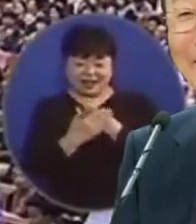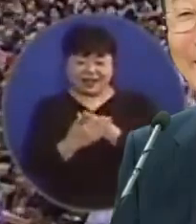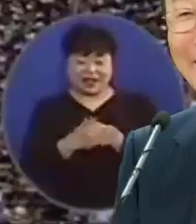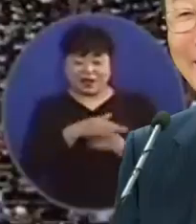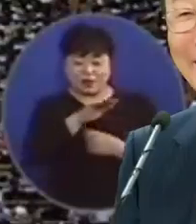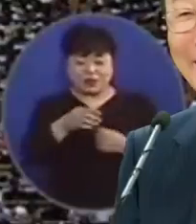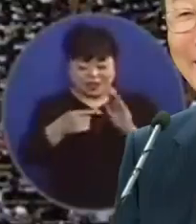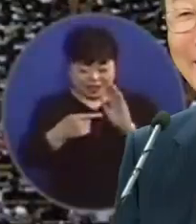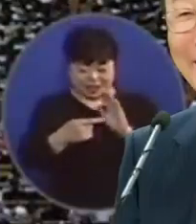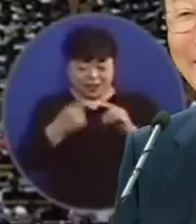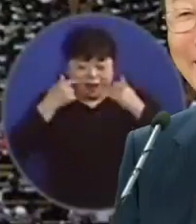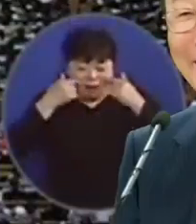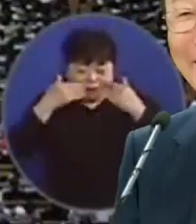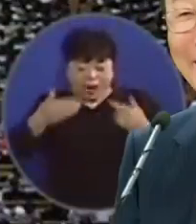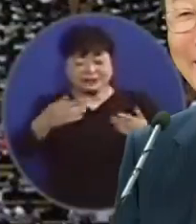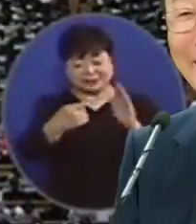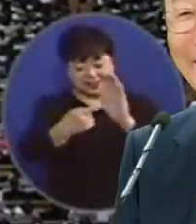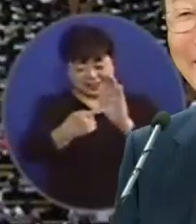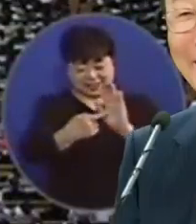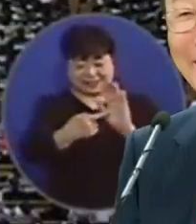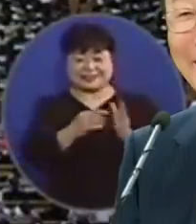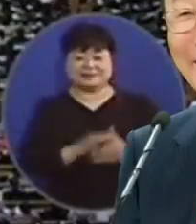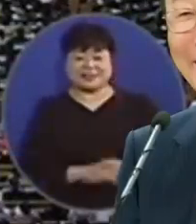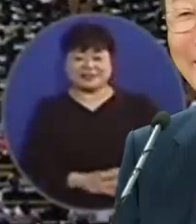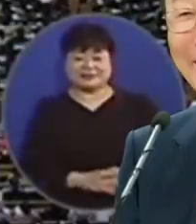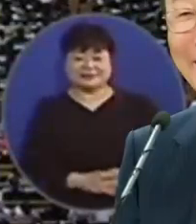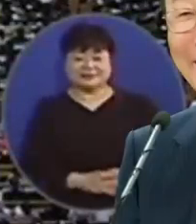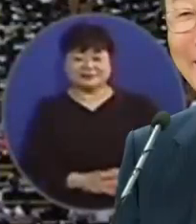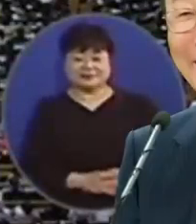우리에게 확실하게 나타나게 된 것입니다.